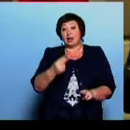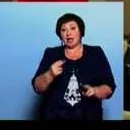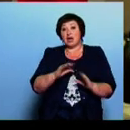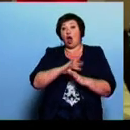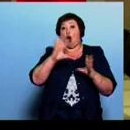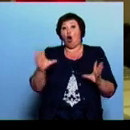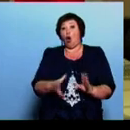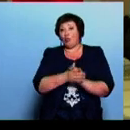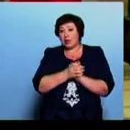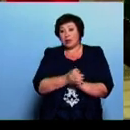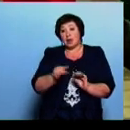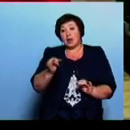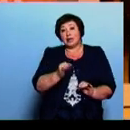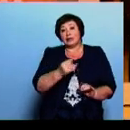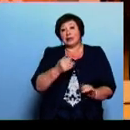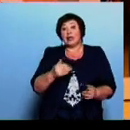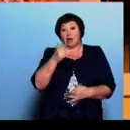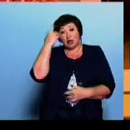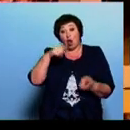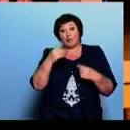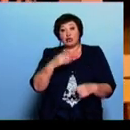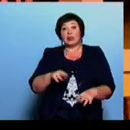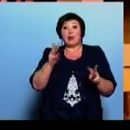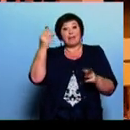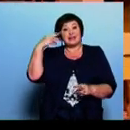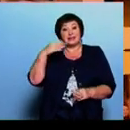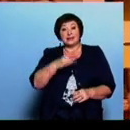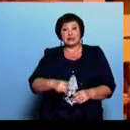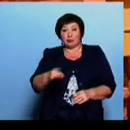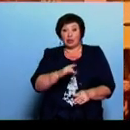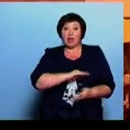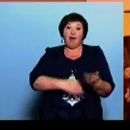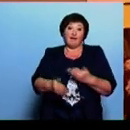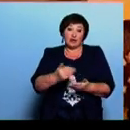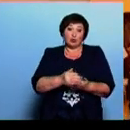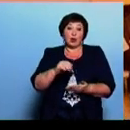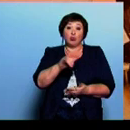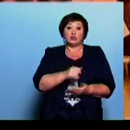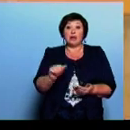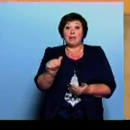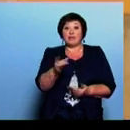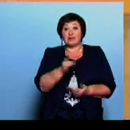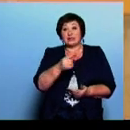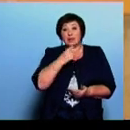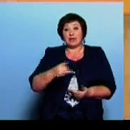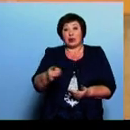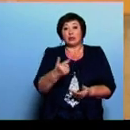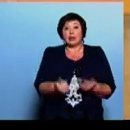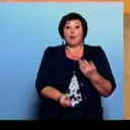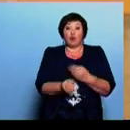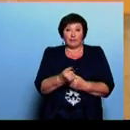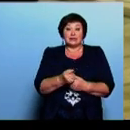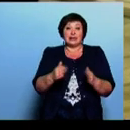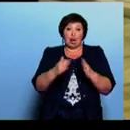объединений по их же инициативе. Идею поддержал тогда и президент республики. В итоге Удмуртия стала первым российским регионом, где появился Дом дружбы